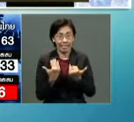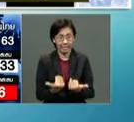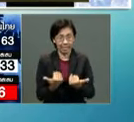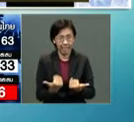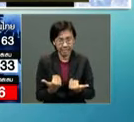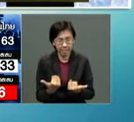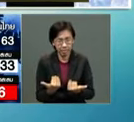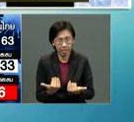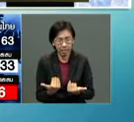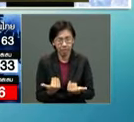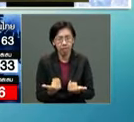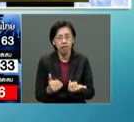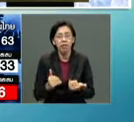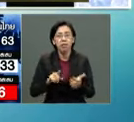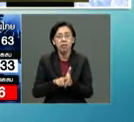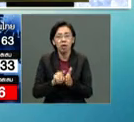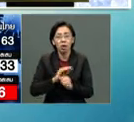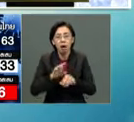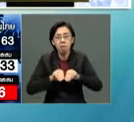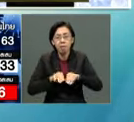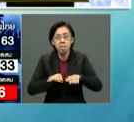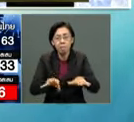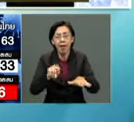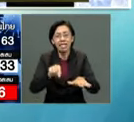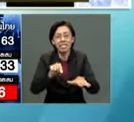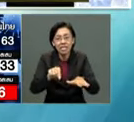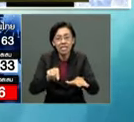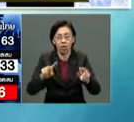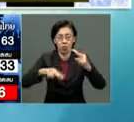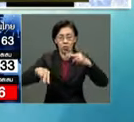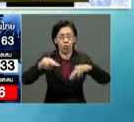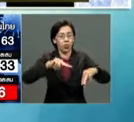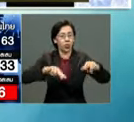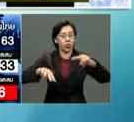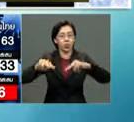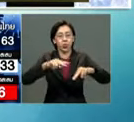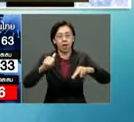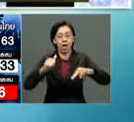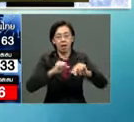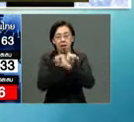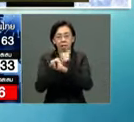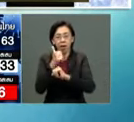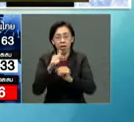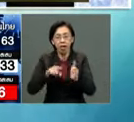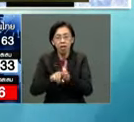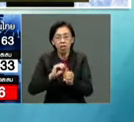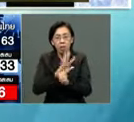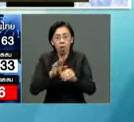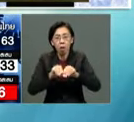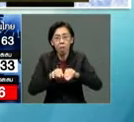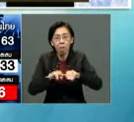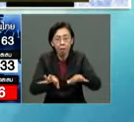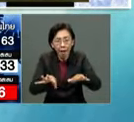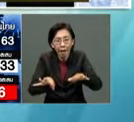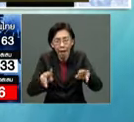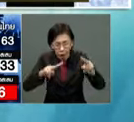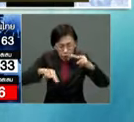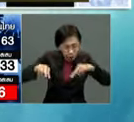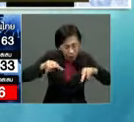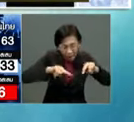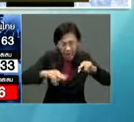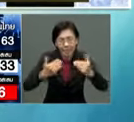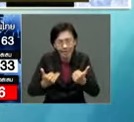การแพร่ระบาดที่ย่านอิแทวอนดูเหมือนจะควบคุมได้แล้วนะครับเราให้ข่าวว่ามีการระบาดแต่ตอนนี้เขาก็ดีขึ้นเขาก็บอกอย่าง